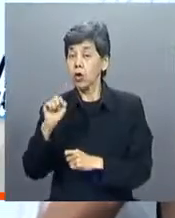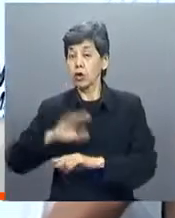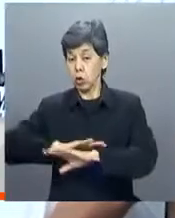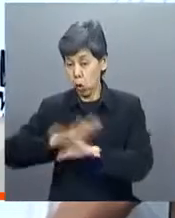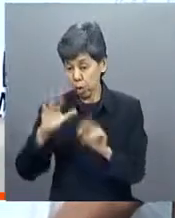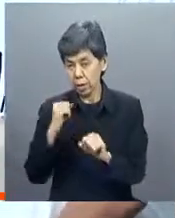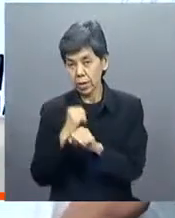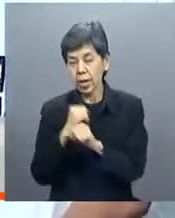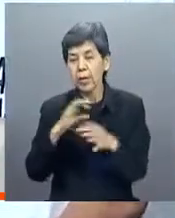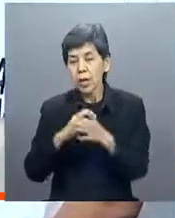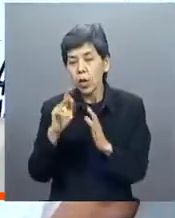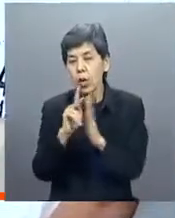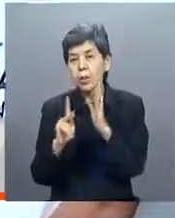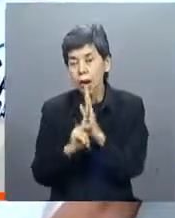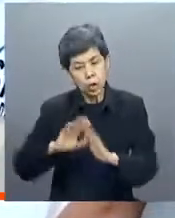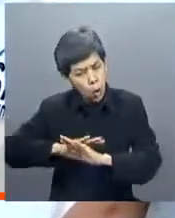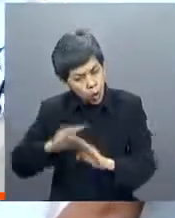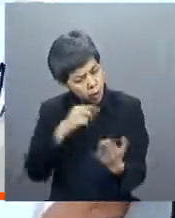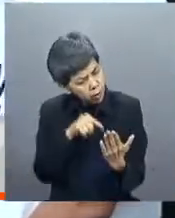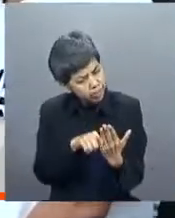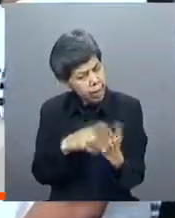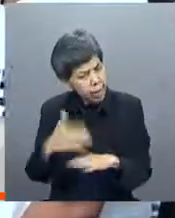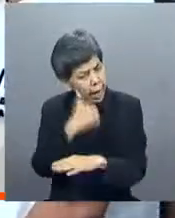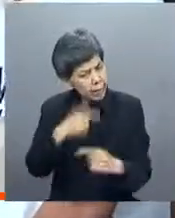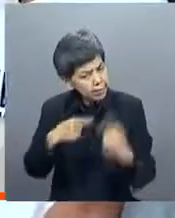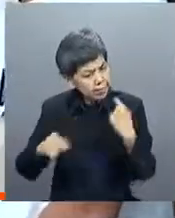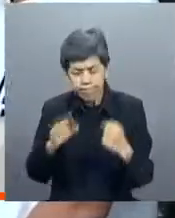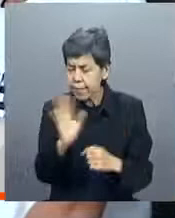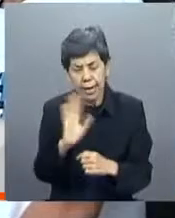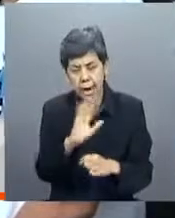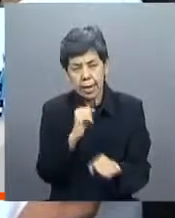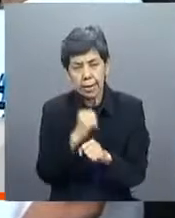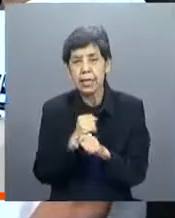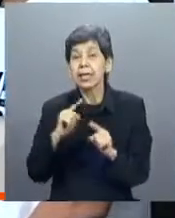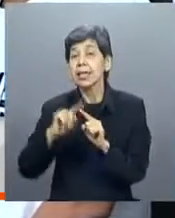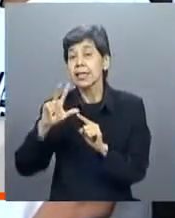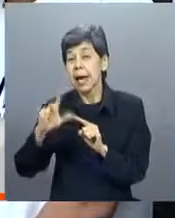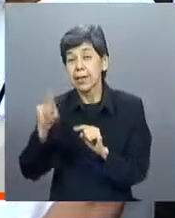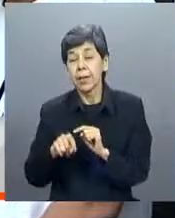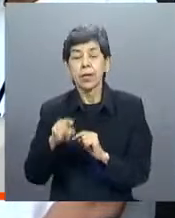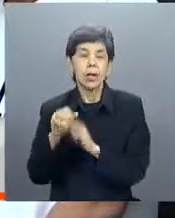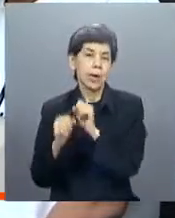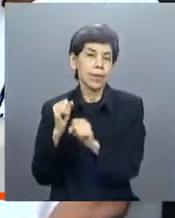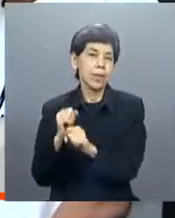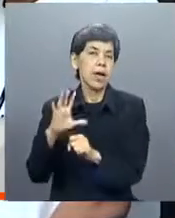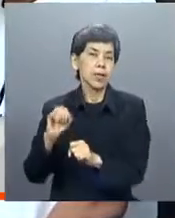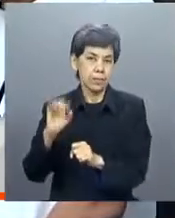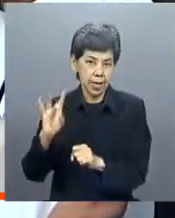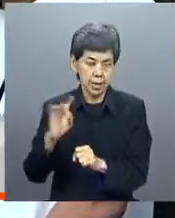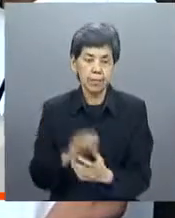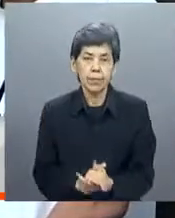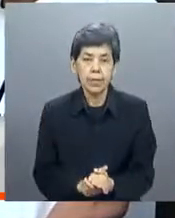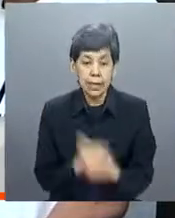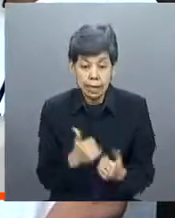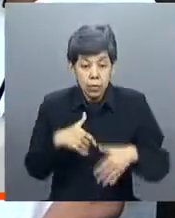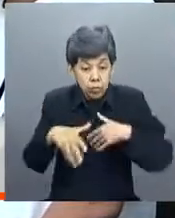เลิกคำสั่งที่ออกเป็นกฎหมายแล้วจึงขัดกับคำสั่งคสช.ฉบับที่3/2558